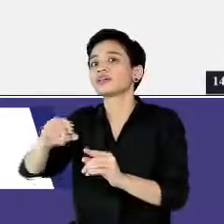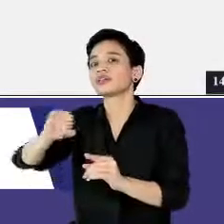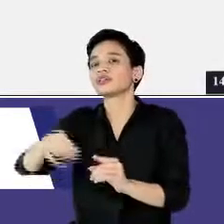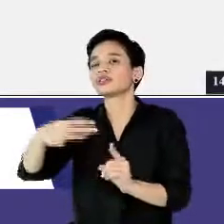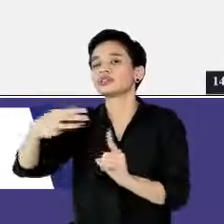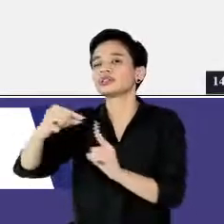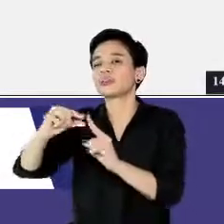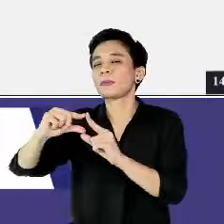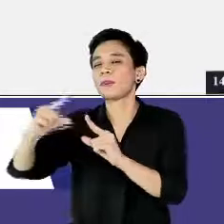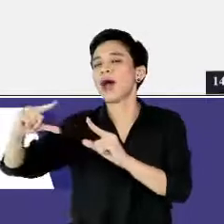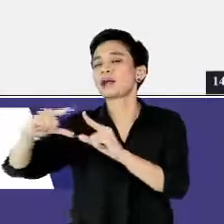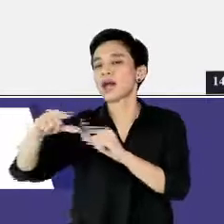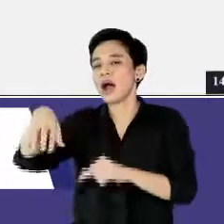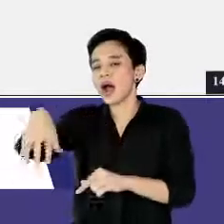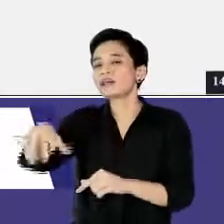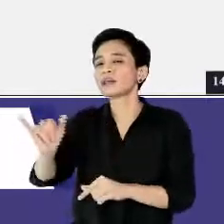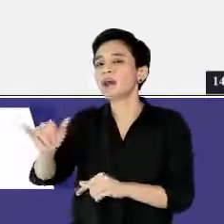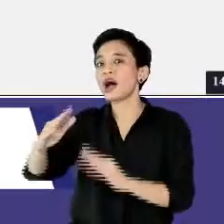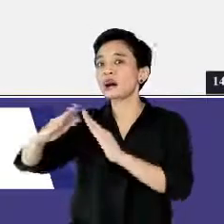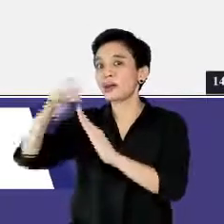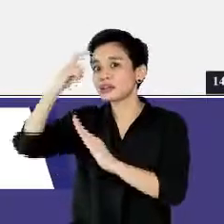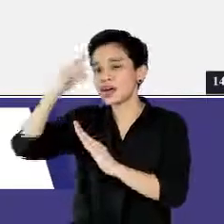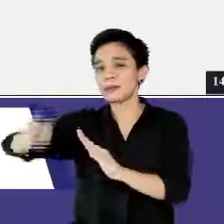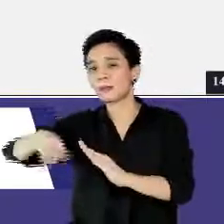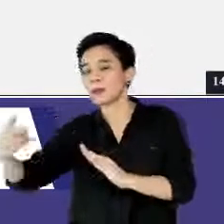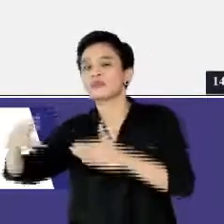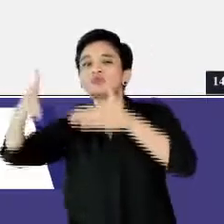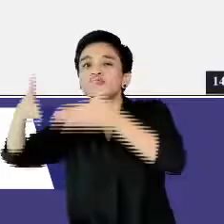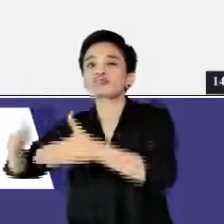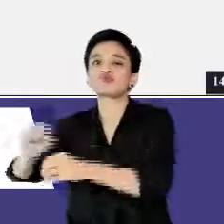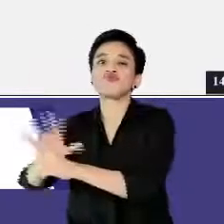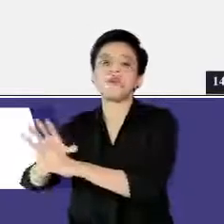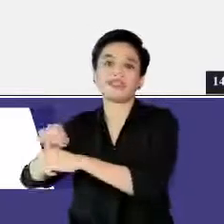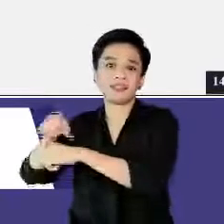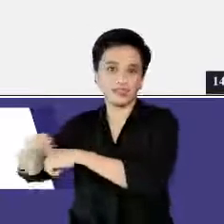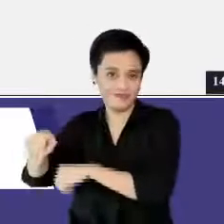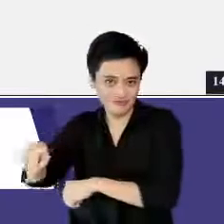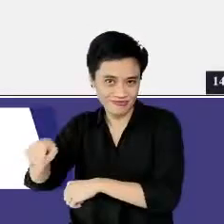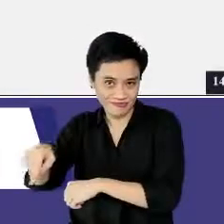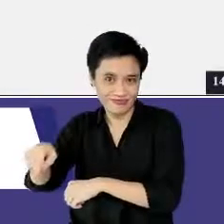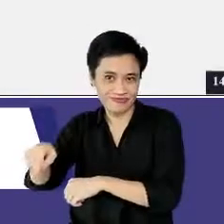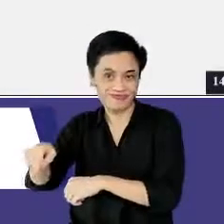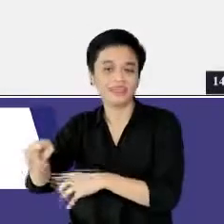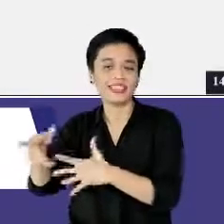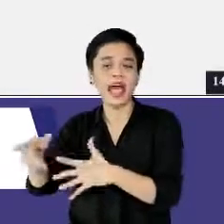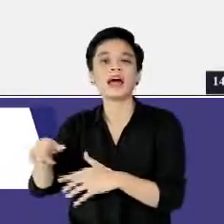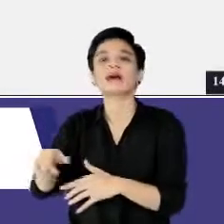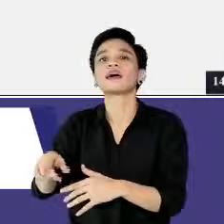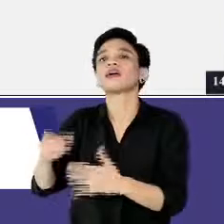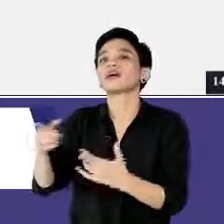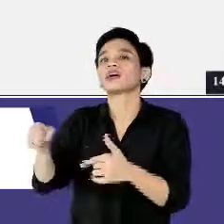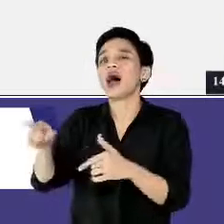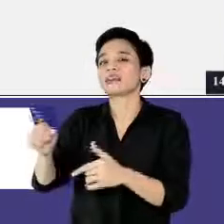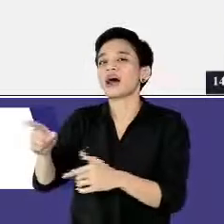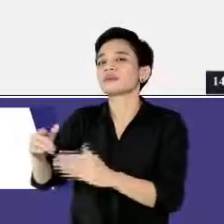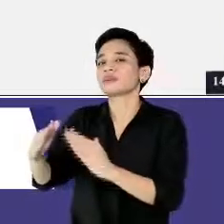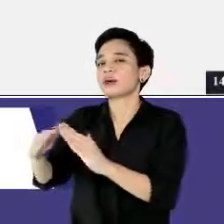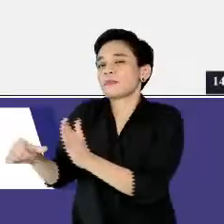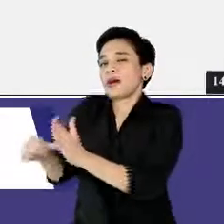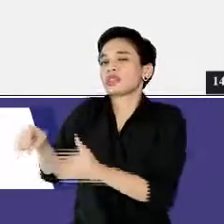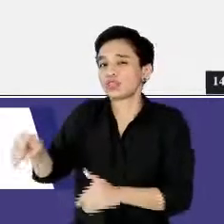Renita convert menjadi rumah sakit khusus lainnya akan ditampung di rumah sakit sebelahnya atau dibuka Rumah Sakit lapangan